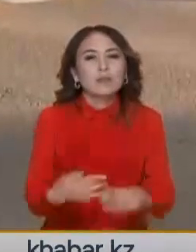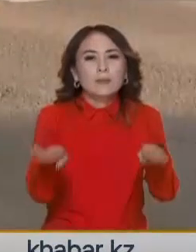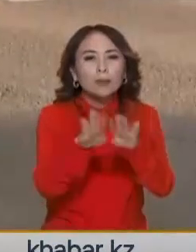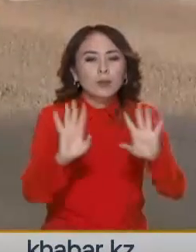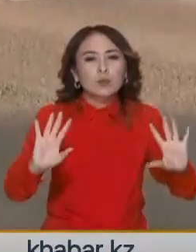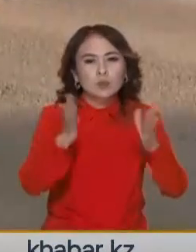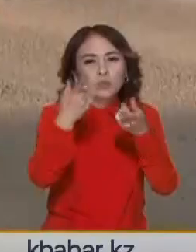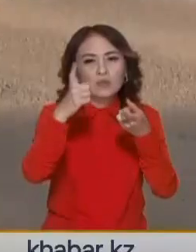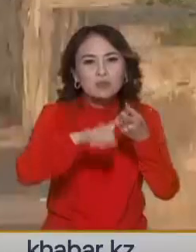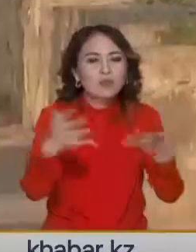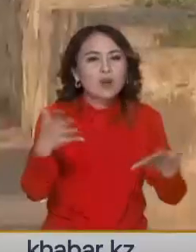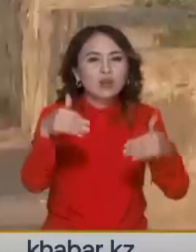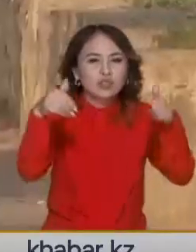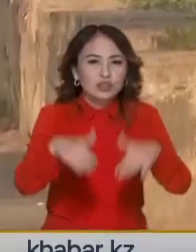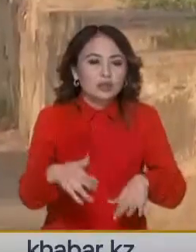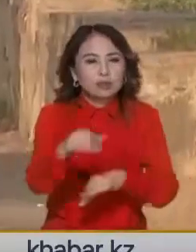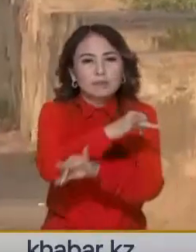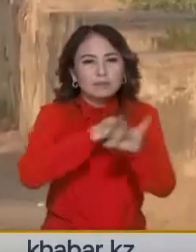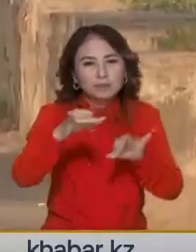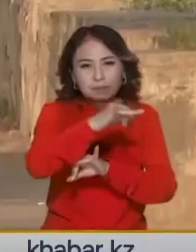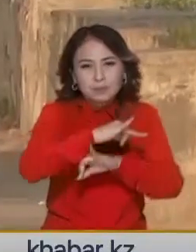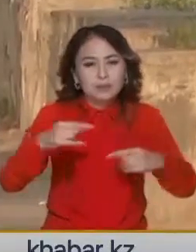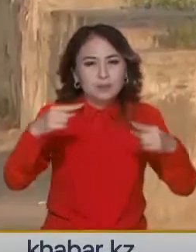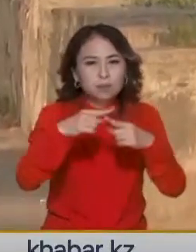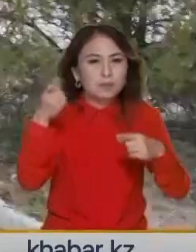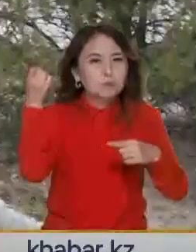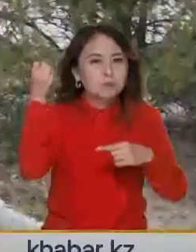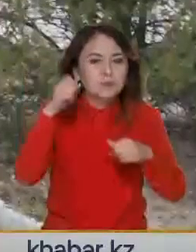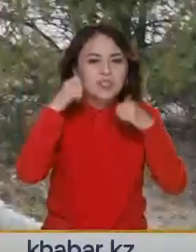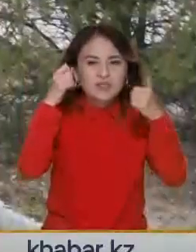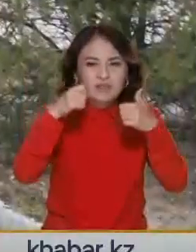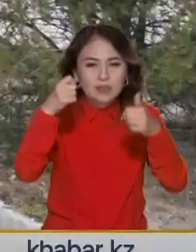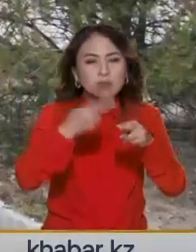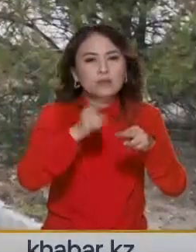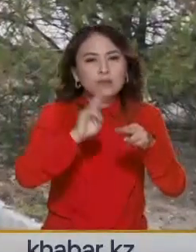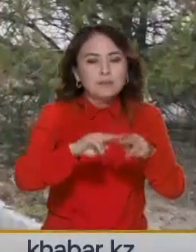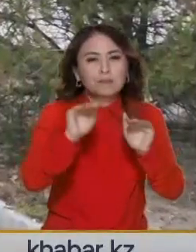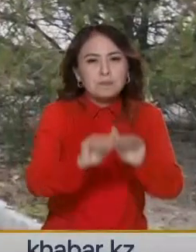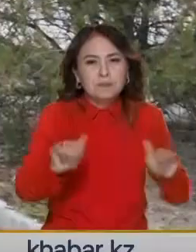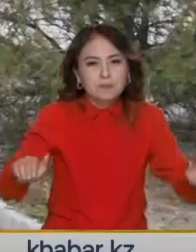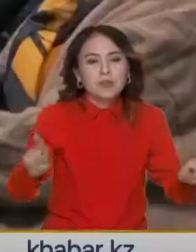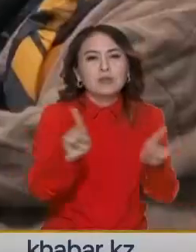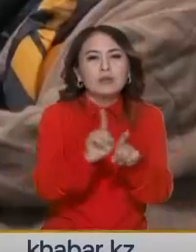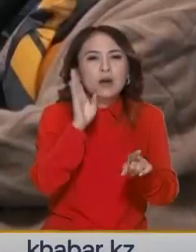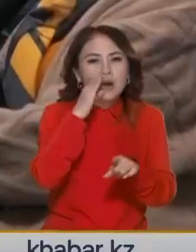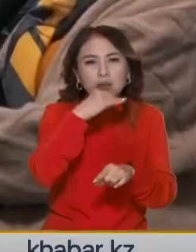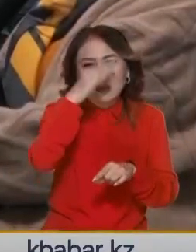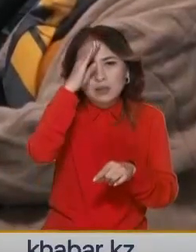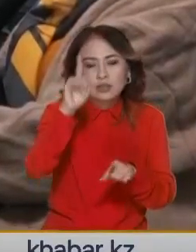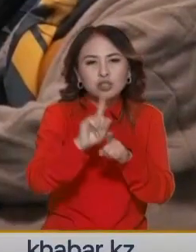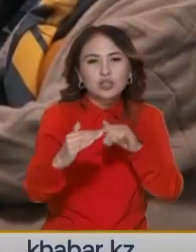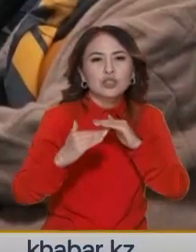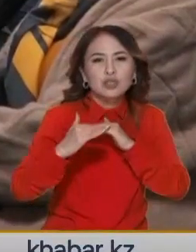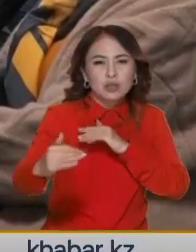оқиғаға байланысты қандай шешім қабылданары әзірге белгісіз. Сол себепті жеке балабақша қызметкерлері мен ата-аналар жергілікті